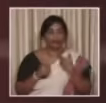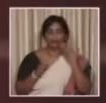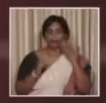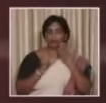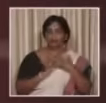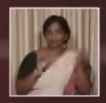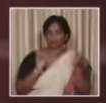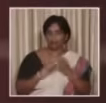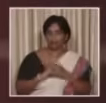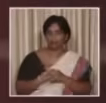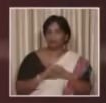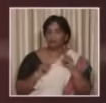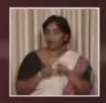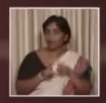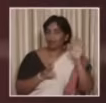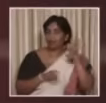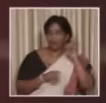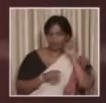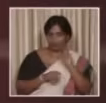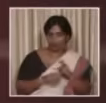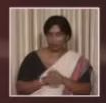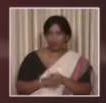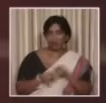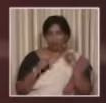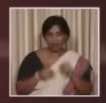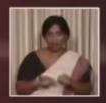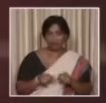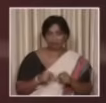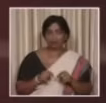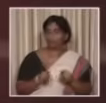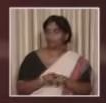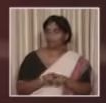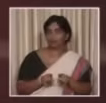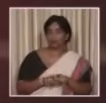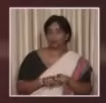කියලා. ඒ නිසා තමයි ඒ ආවේ. දැන් අද එහෙම